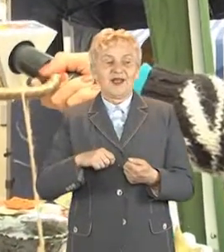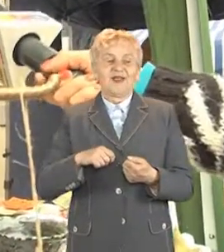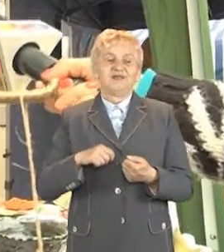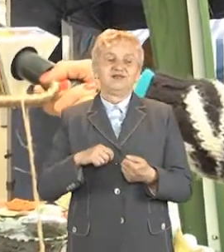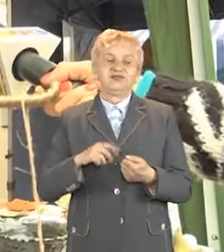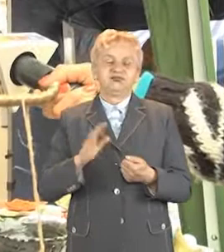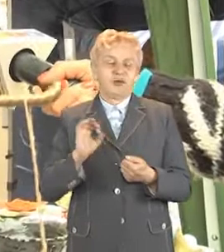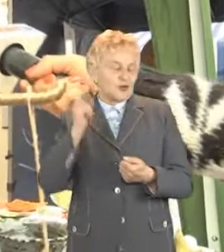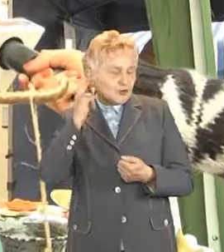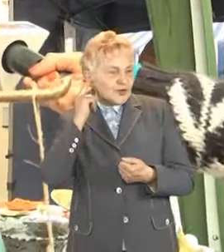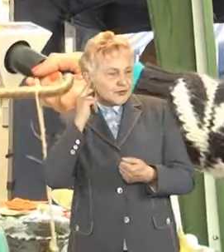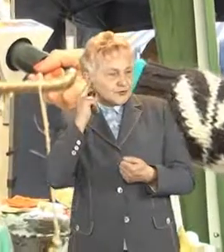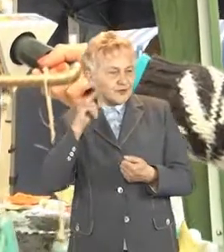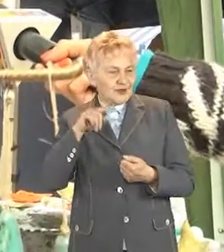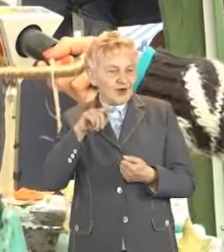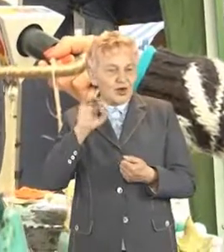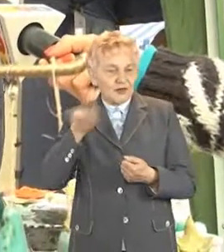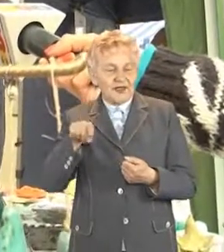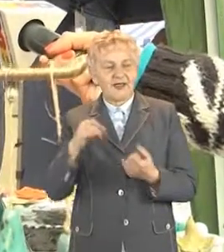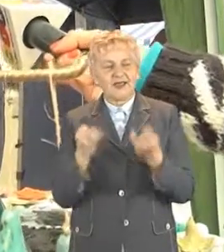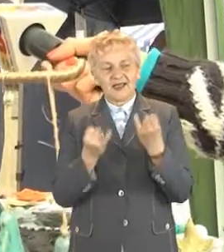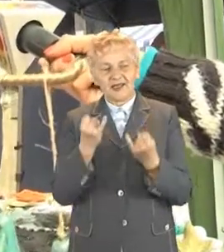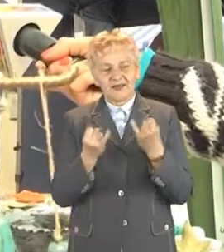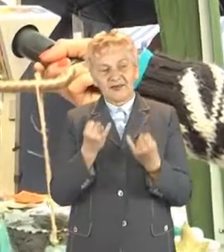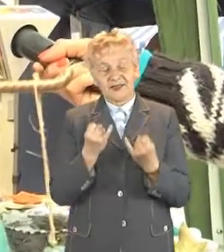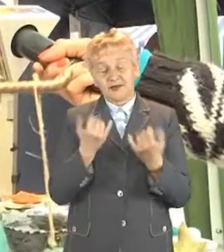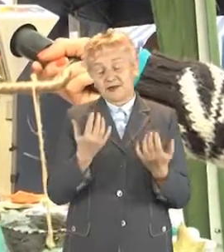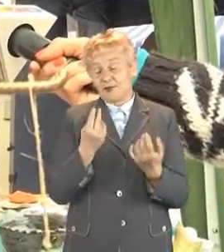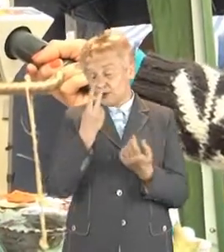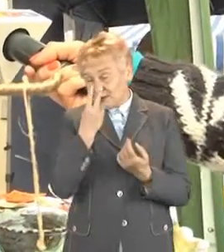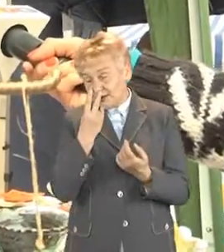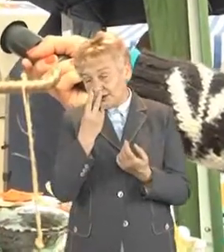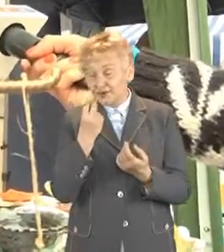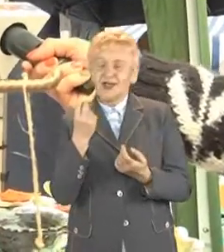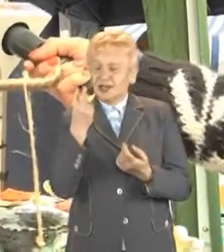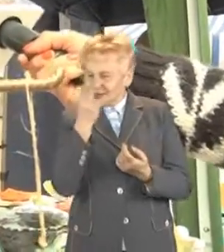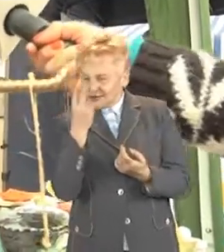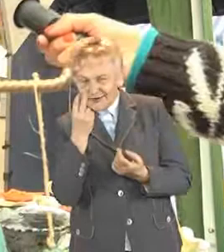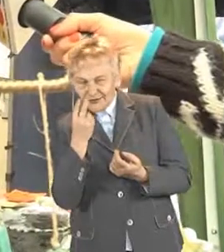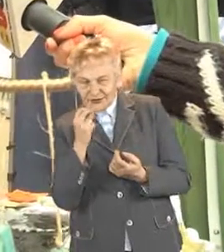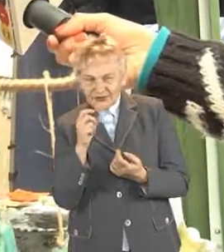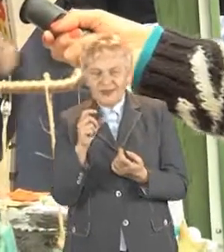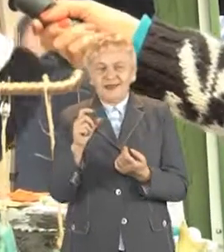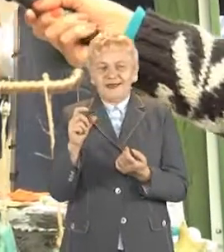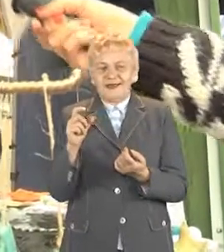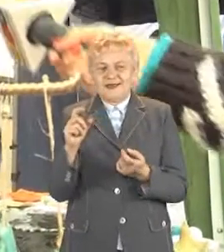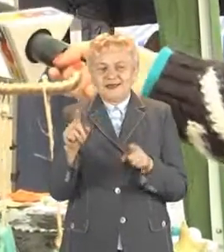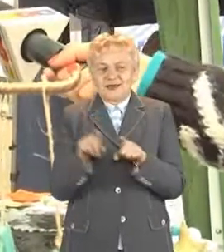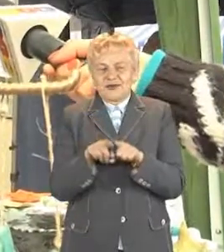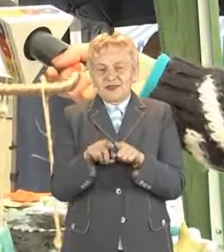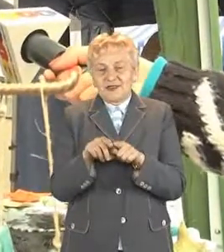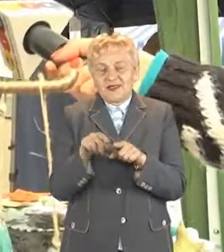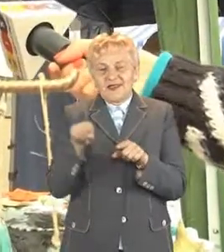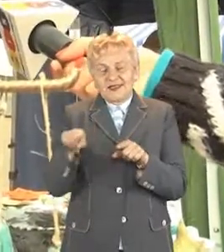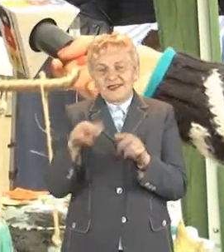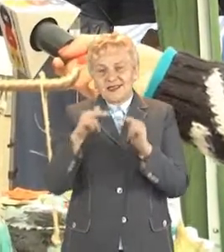impreza jest organizowana, więc stwierdziliśmy, że przyjedziemy, zobaczymy jak to tutaj wygląda, z ciekawości choćby i przy okazji zobaczymy ten piękny